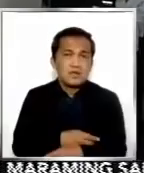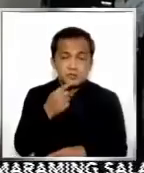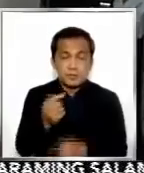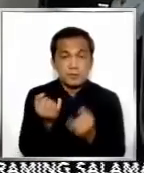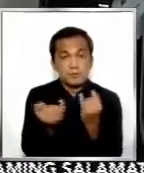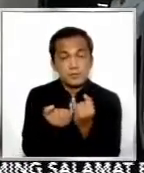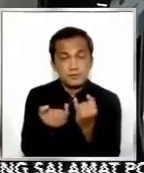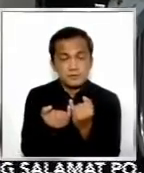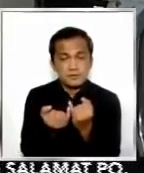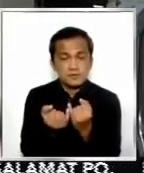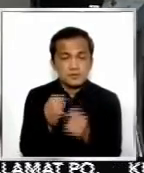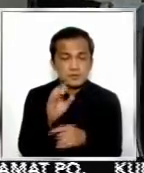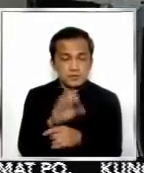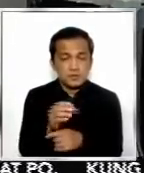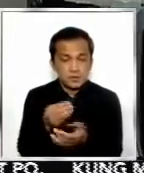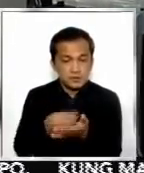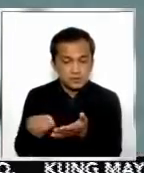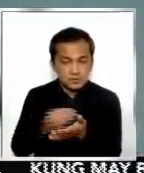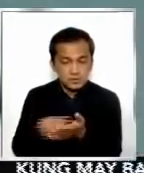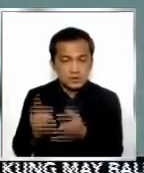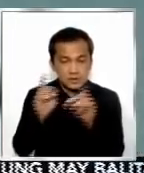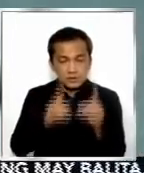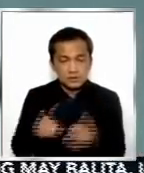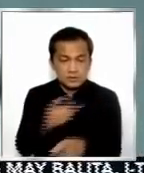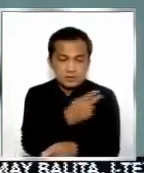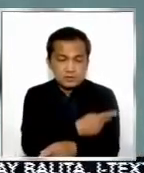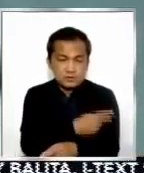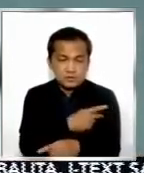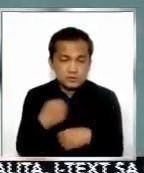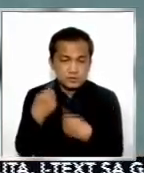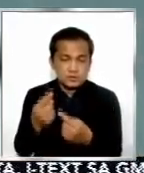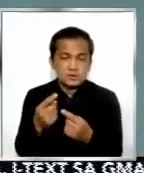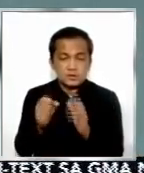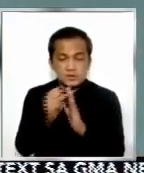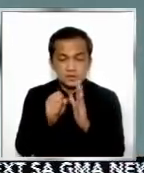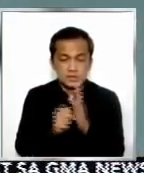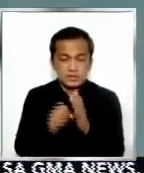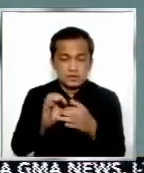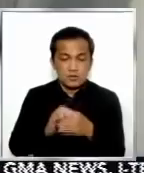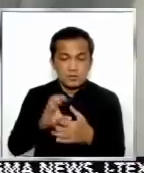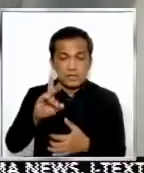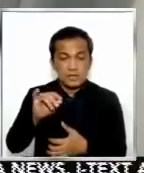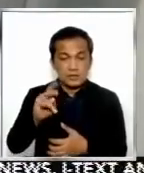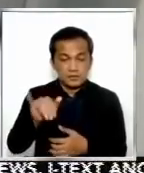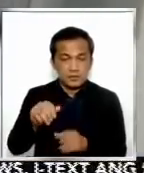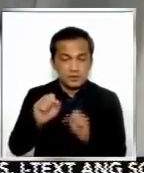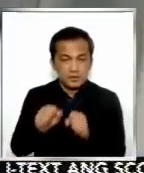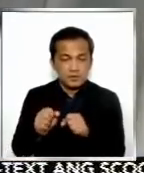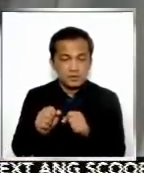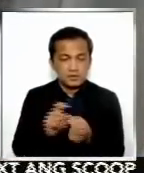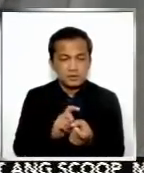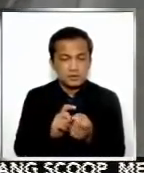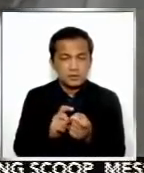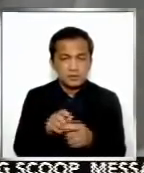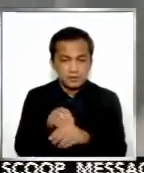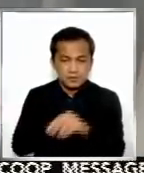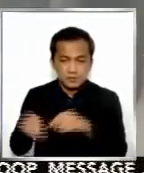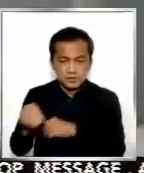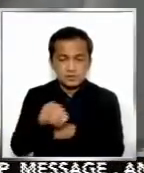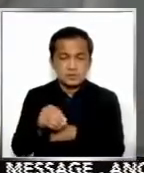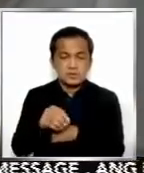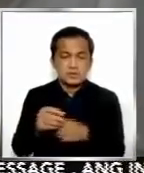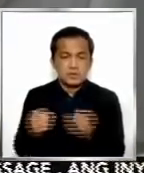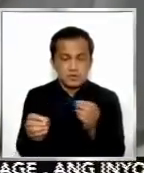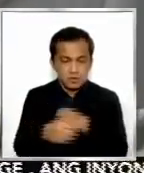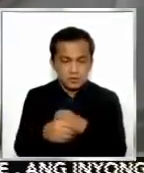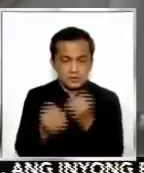napilitang gumastos ang dialysis patient sa loob ng panahong may state of calamity, maaari itong i-reimburse sa mga opisina ng PhilHealth. Dalhin lang